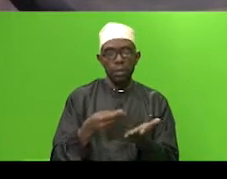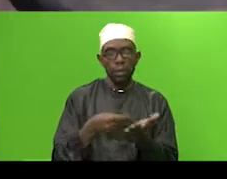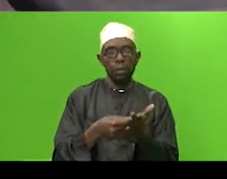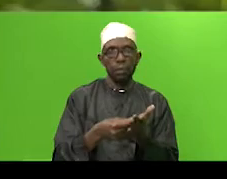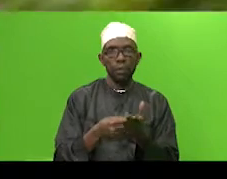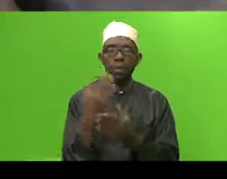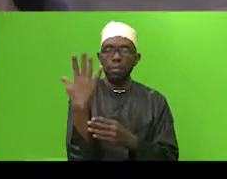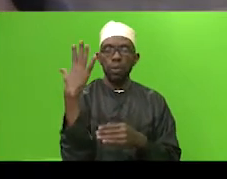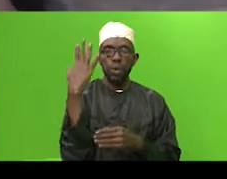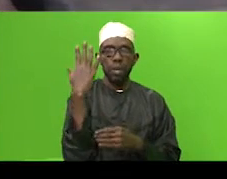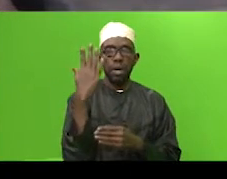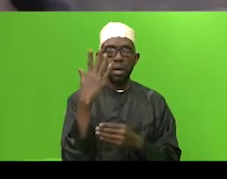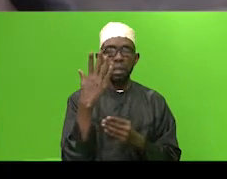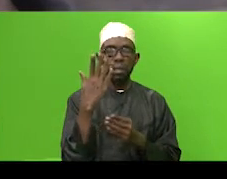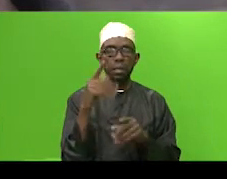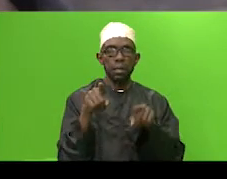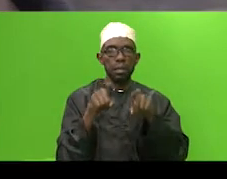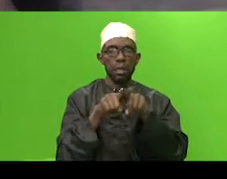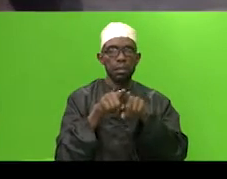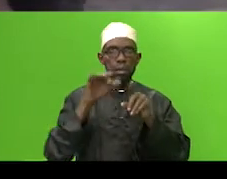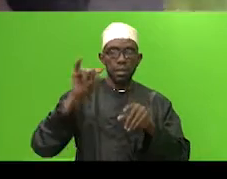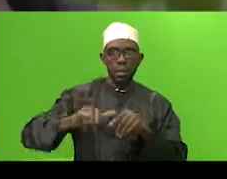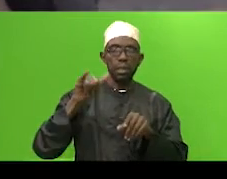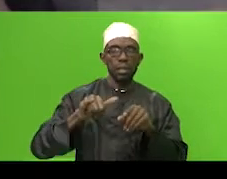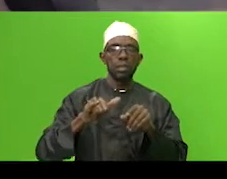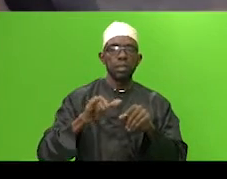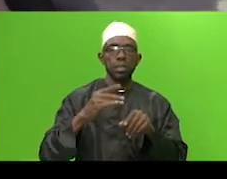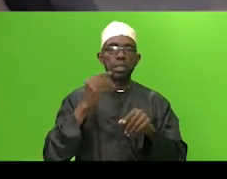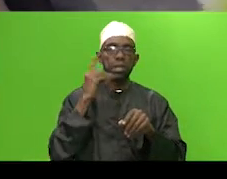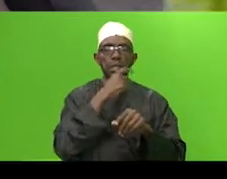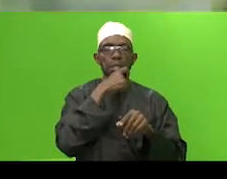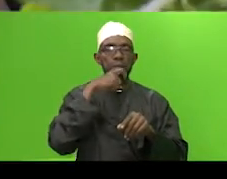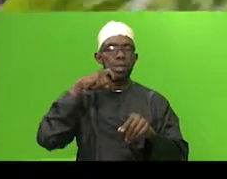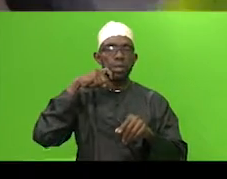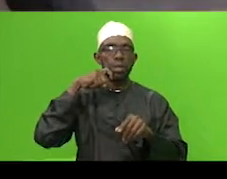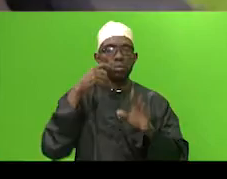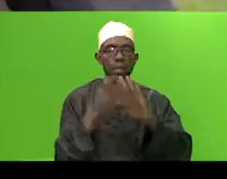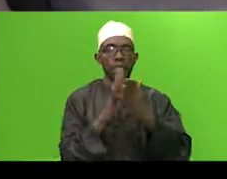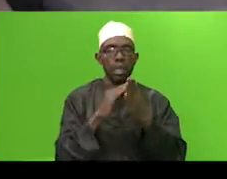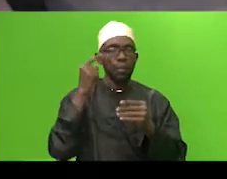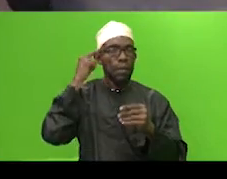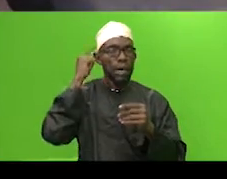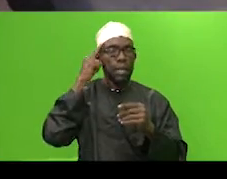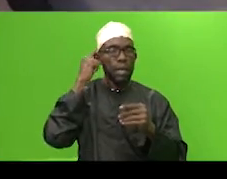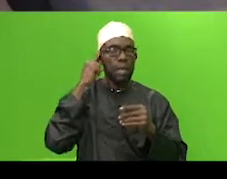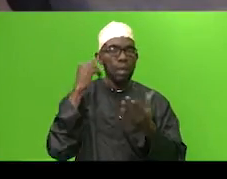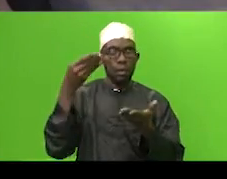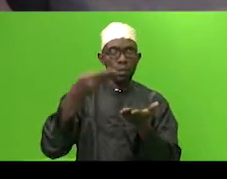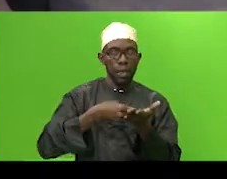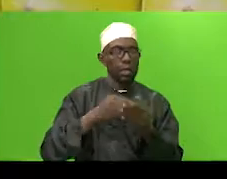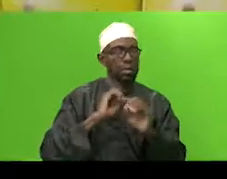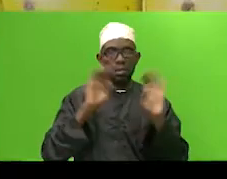Mboga pia kama nalala hivyo, kesho imekauka. Nakuwa nyeusi. Hakuna mtu naweza